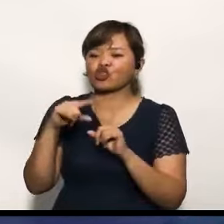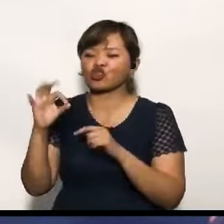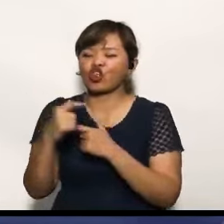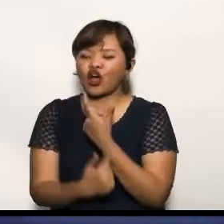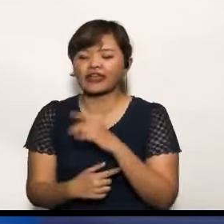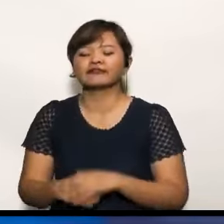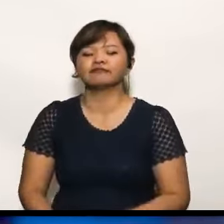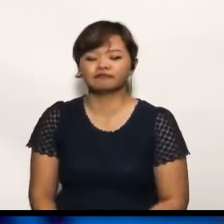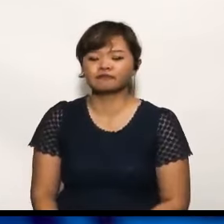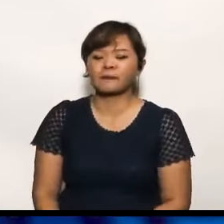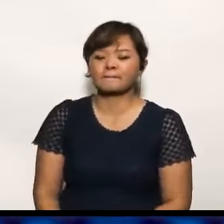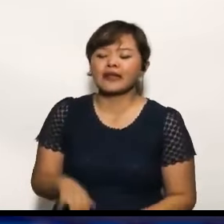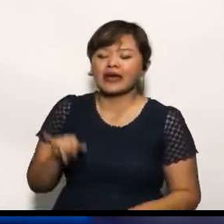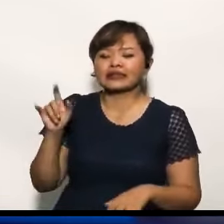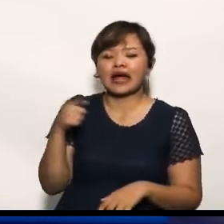Dari grow,